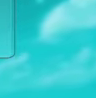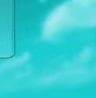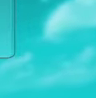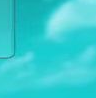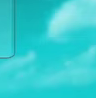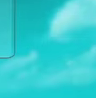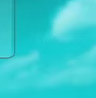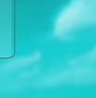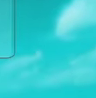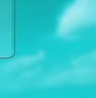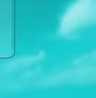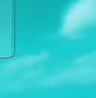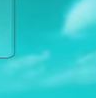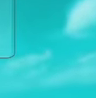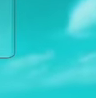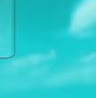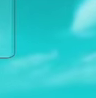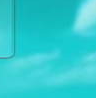2 градус жылы.